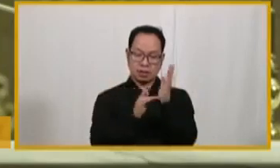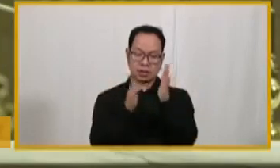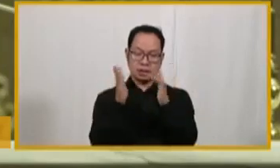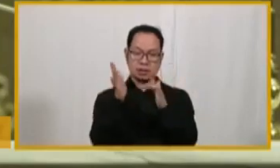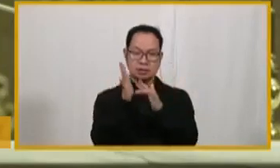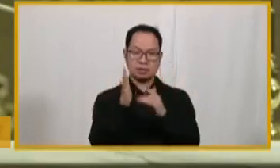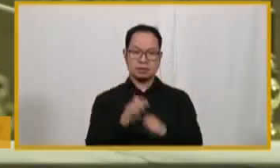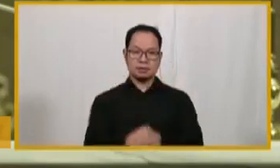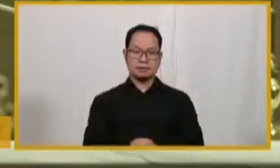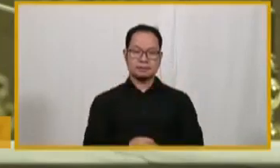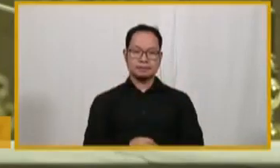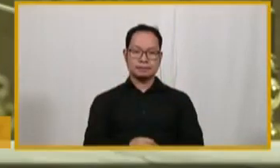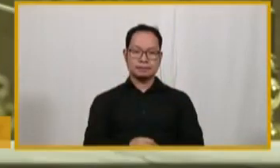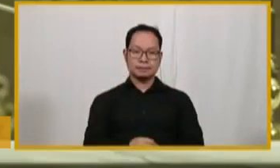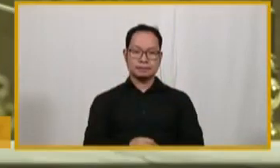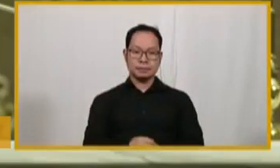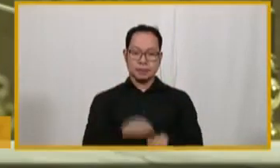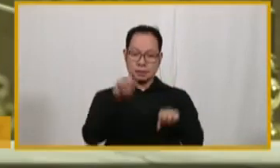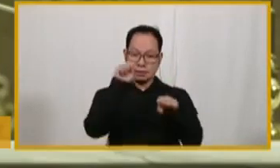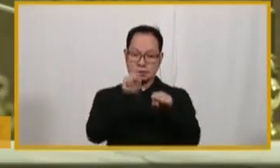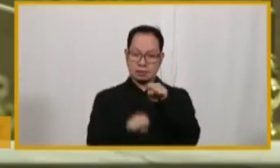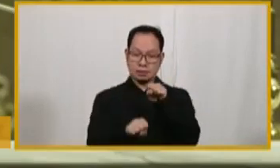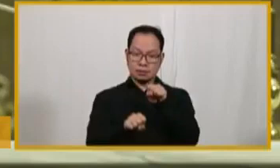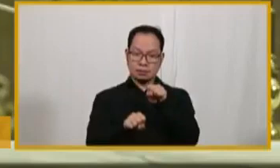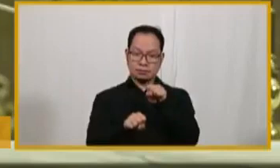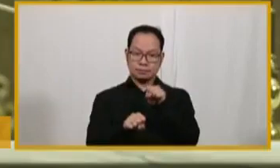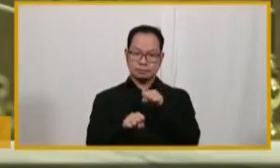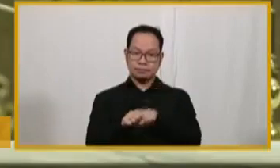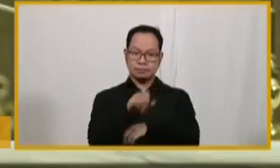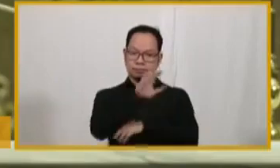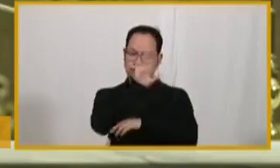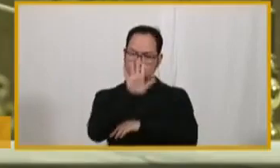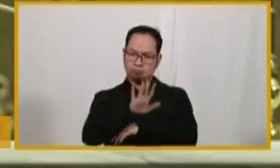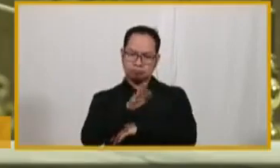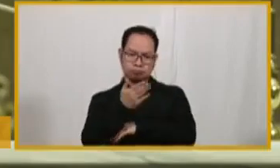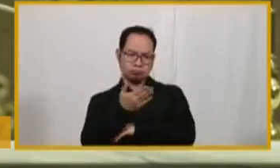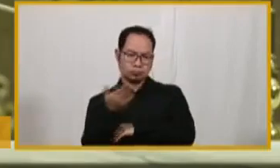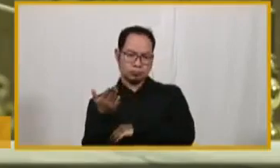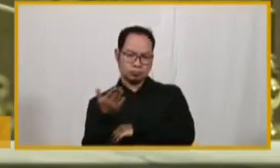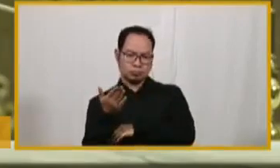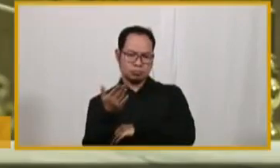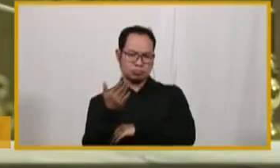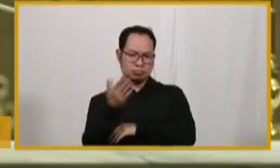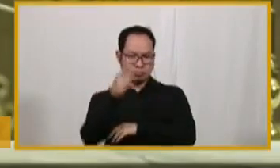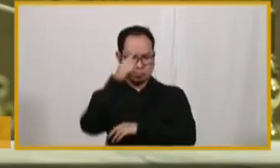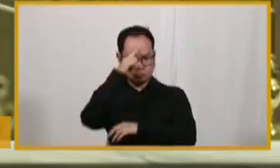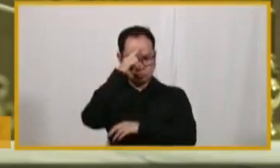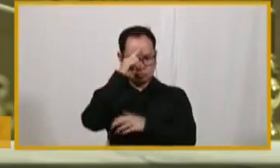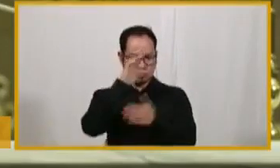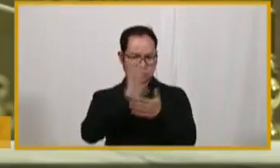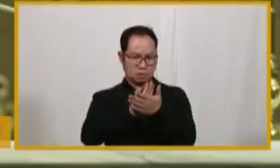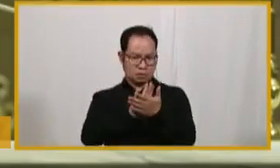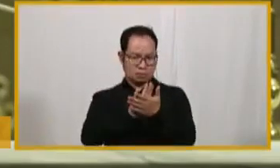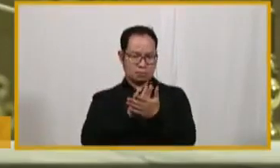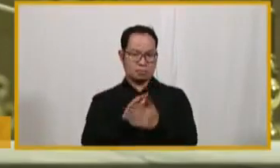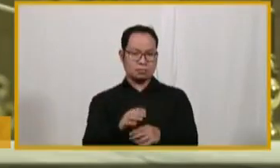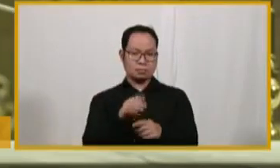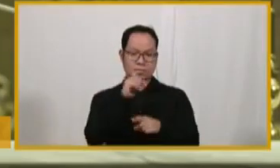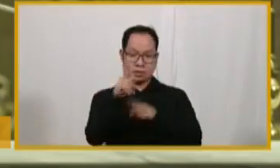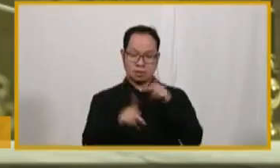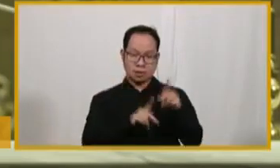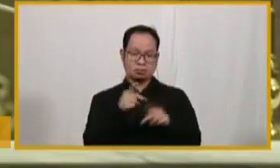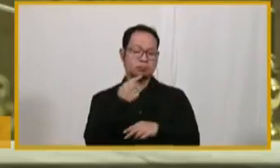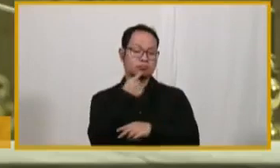Jesus. Kaya huwag kayong bastang maniniwala sa mga